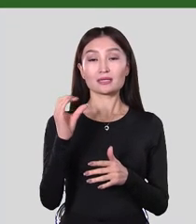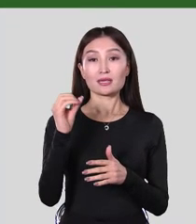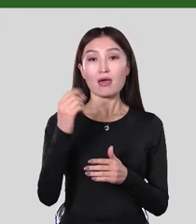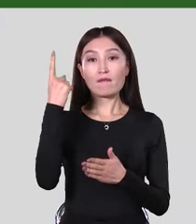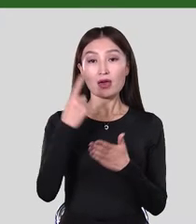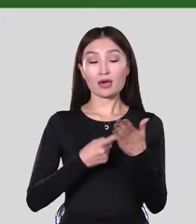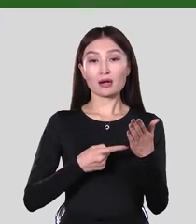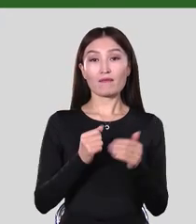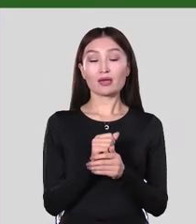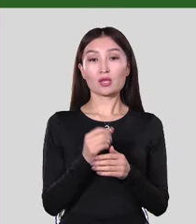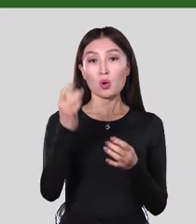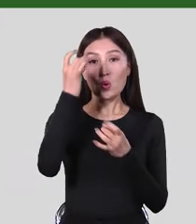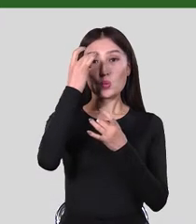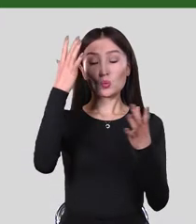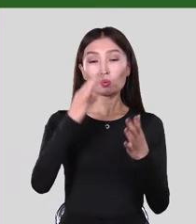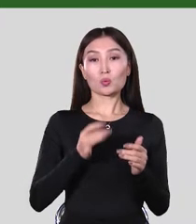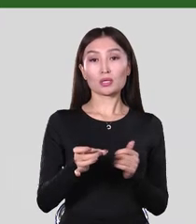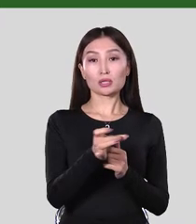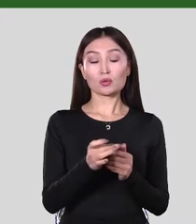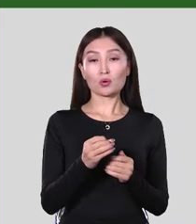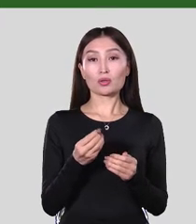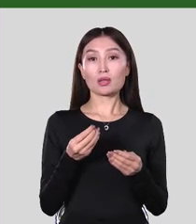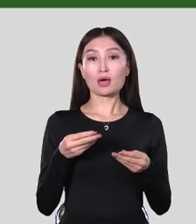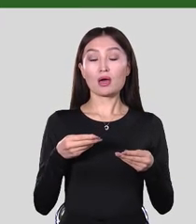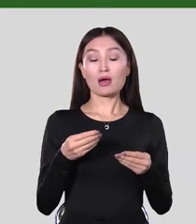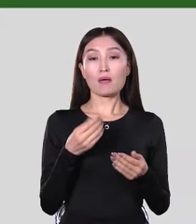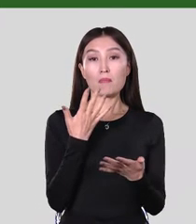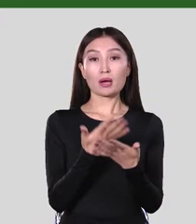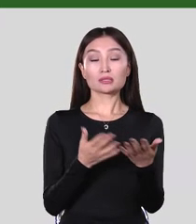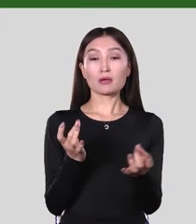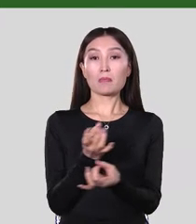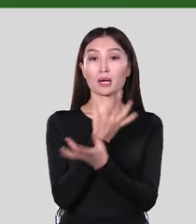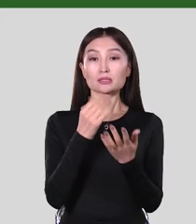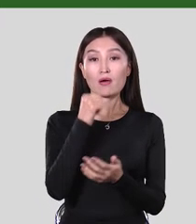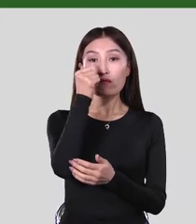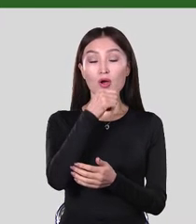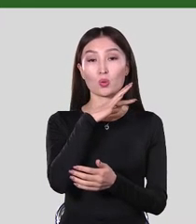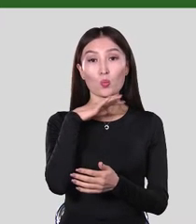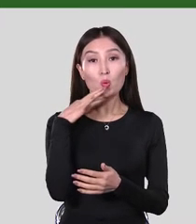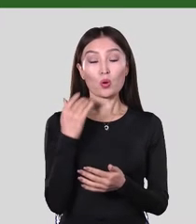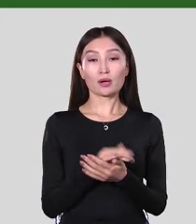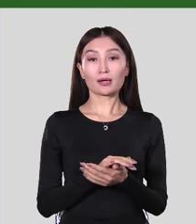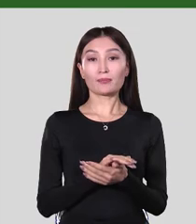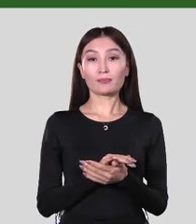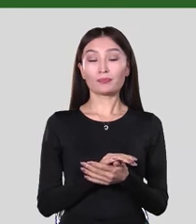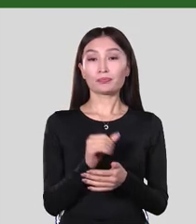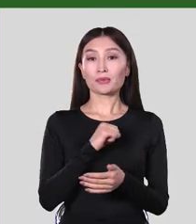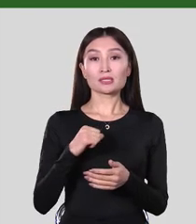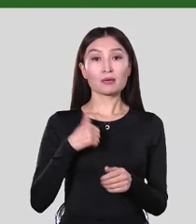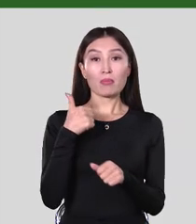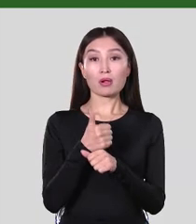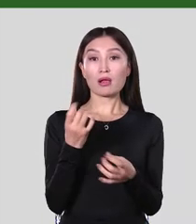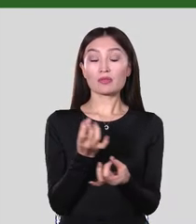Поразительное многообразие культур региона отражается в праздниках, и в году довольно много. Самый